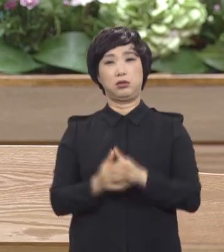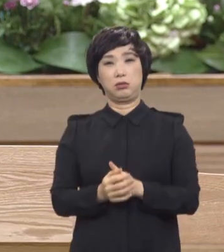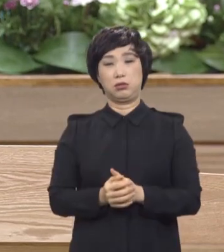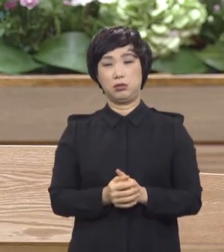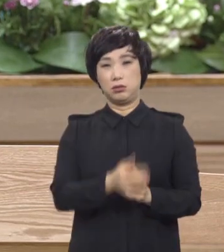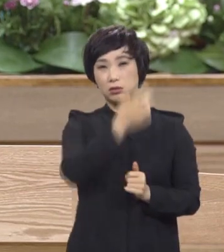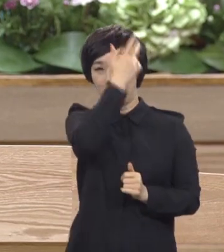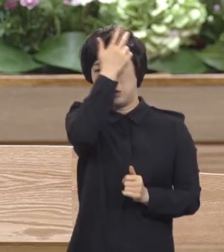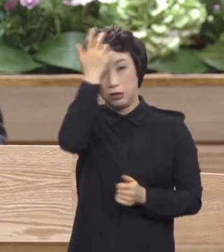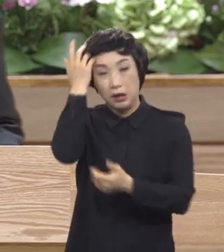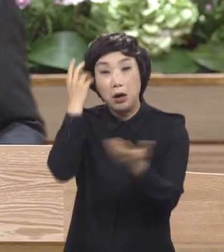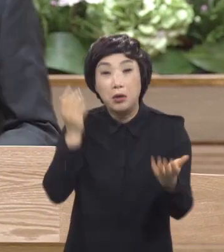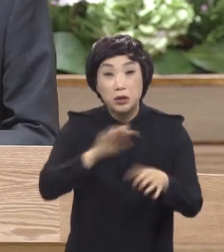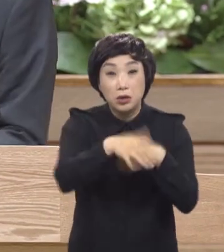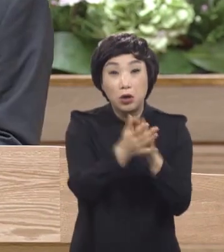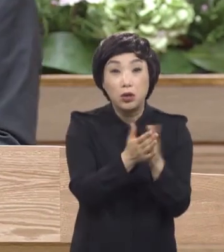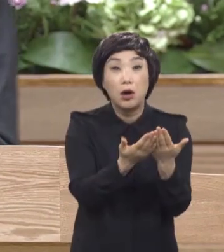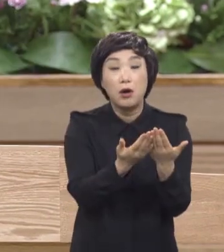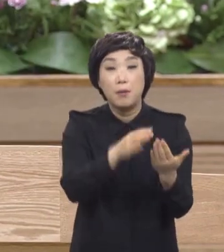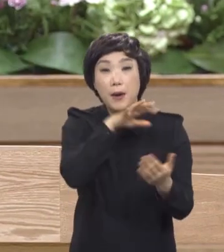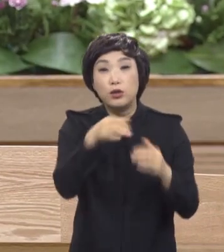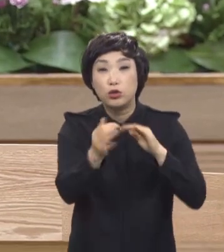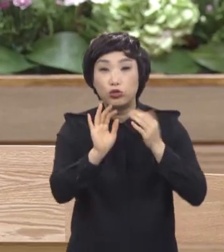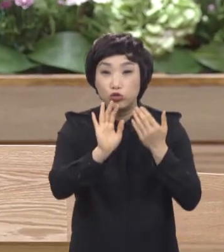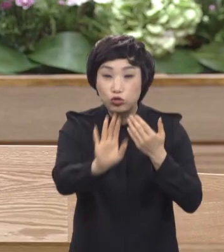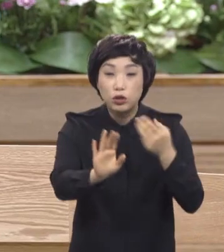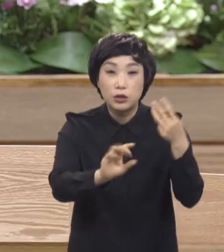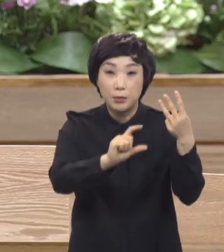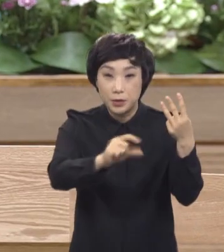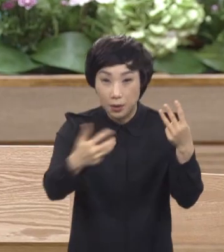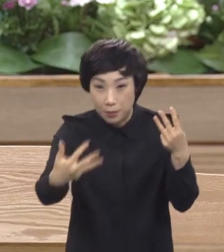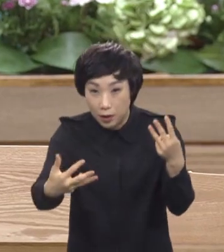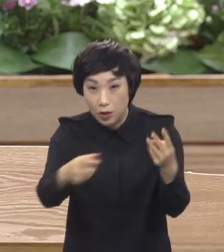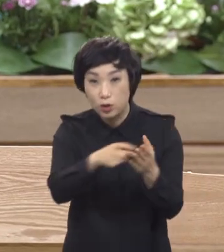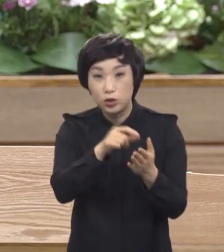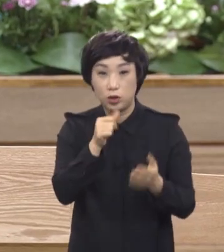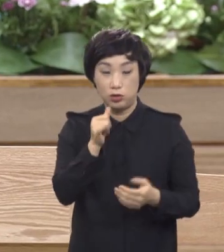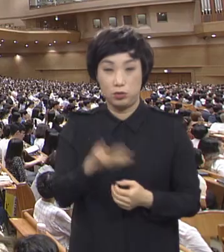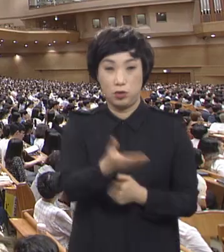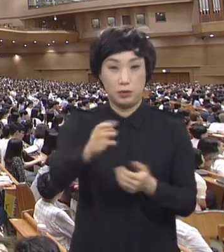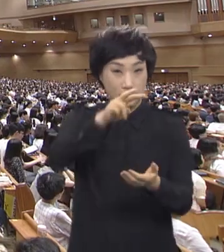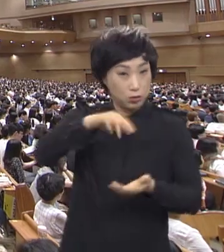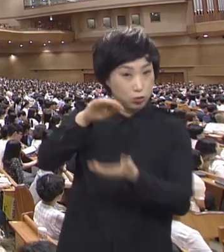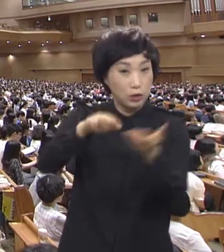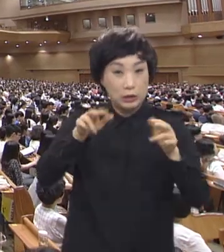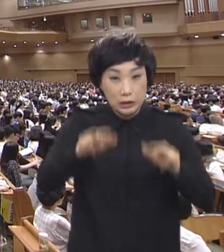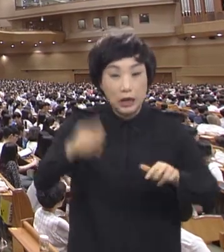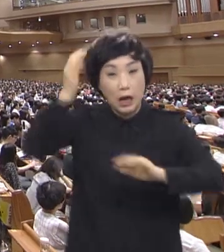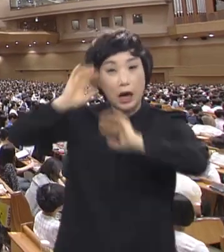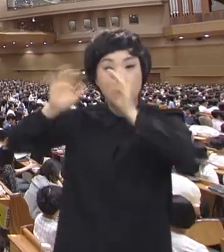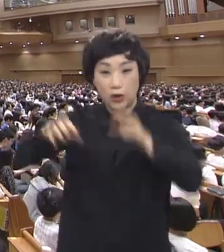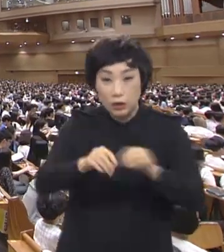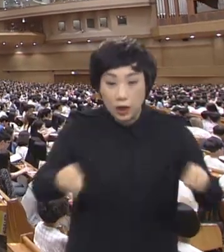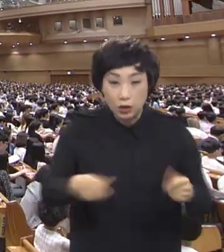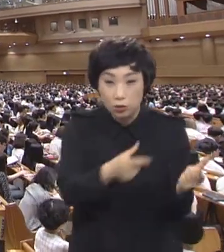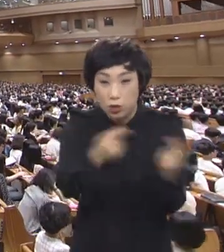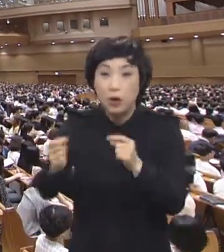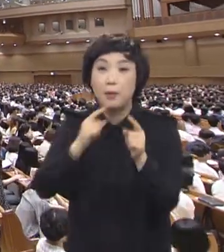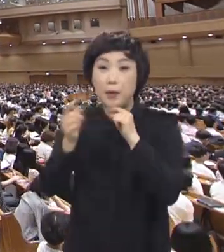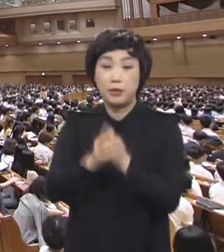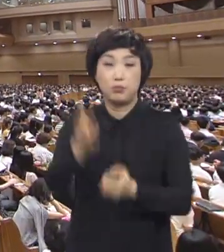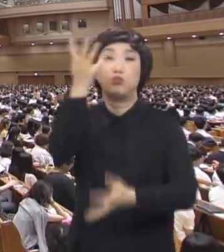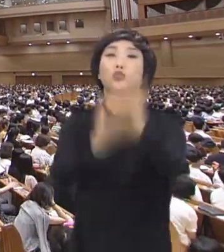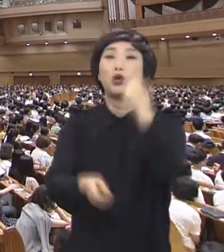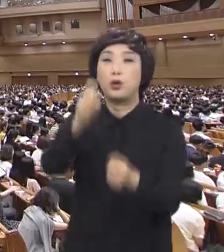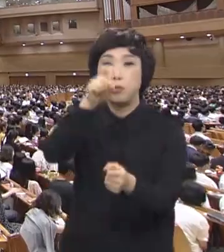그래서 베드로우서 3장 8절에 뭐라고 말하느냐 읽어봐 이제 하늘과 땅은 그 동일한 말씀으로